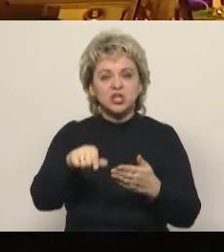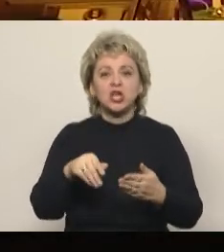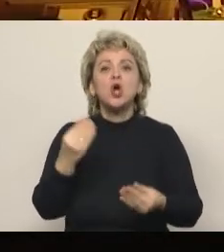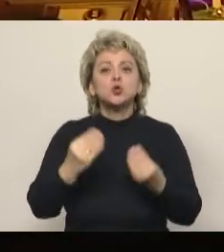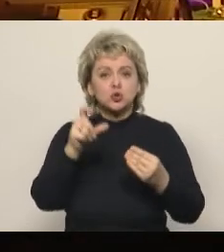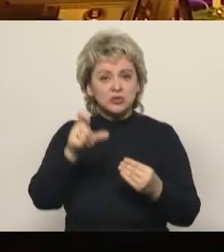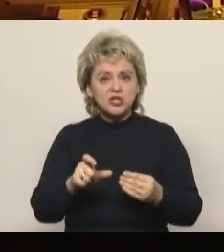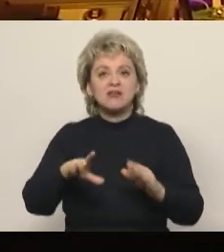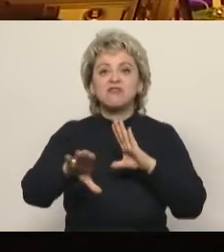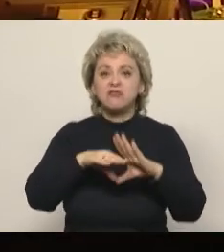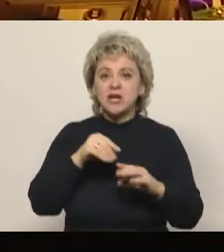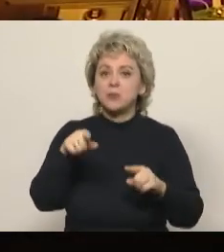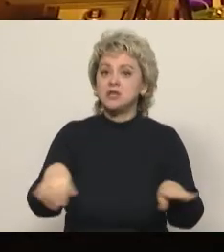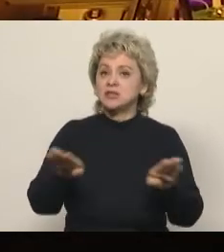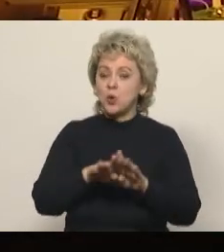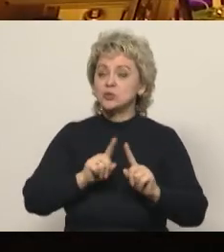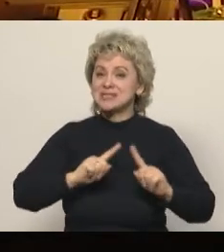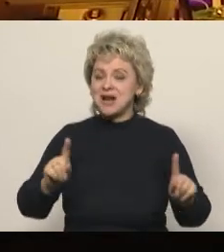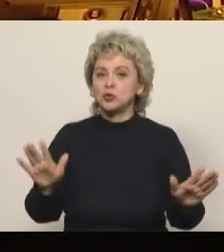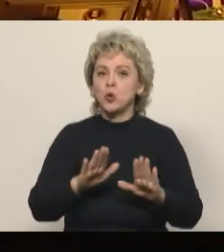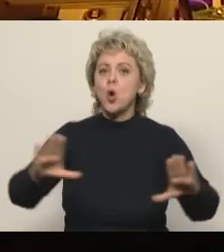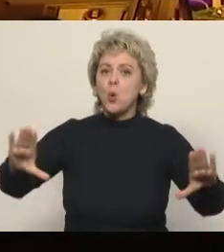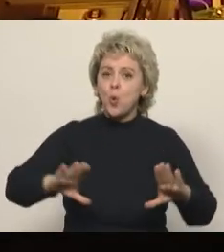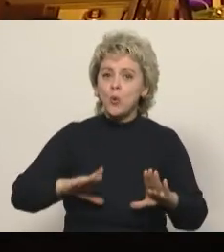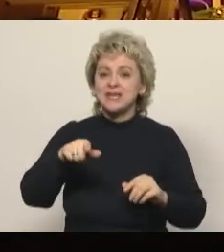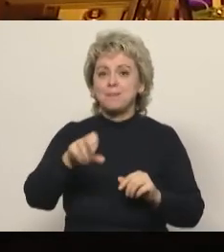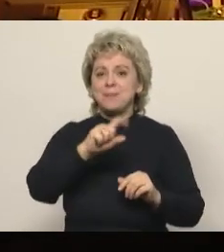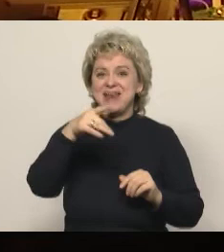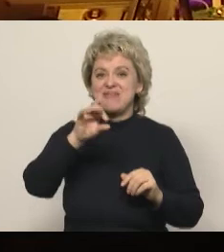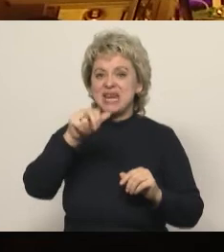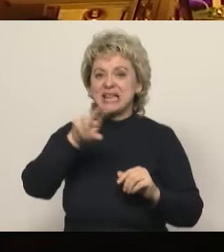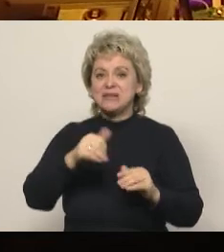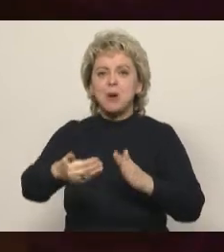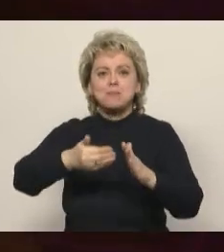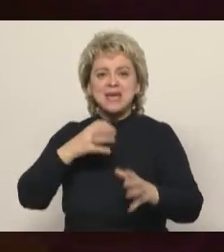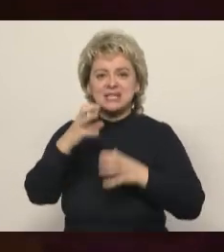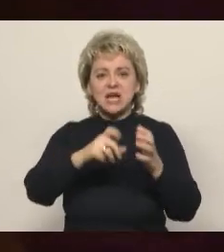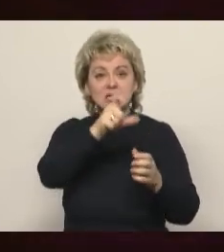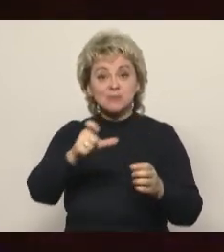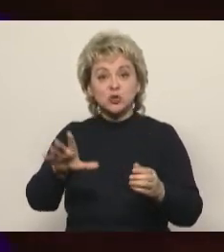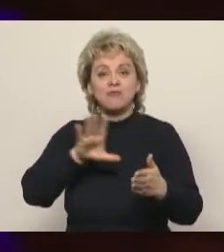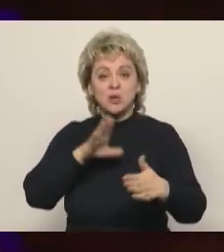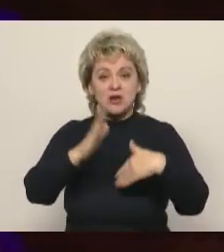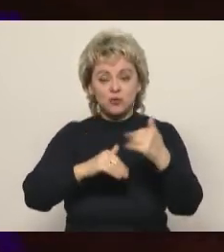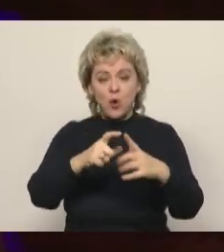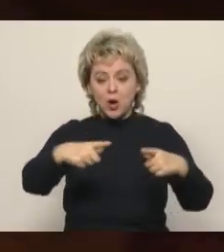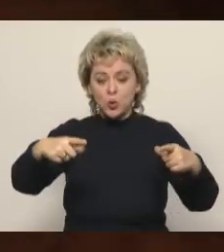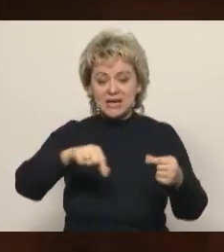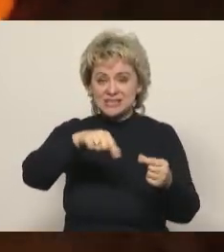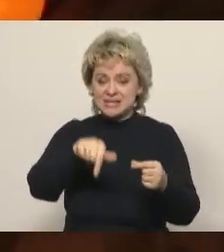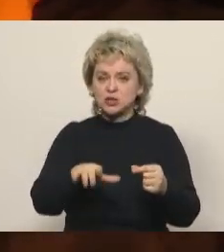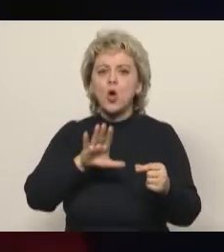Куценко неожиданно выбрал драматическую «Кони привередливые». И перед космонавтами, державшими в руках кассеты